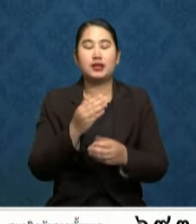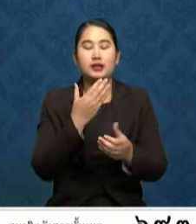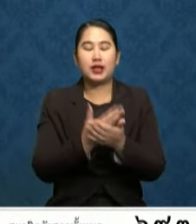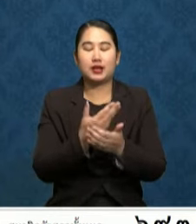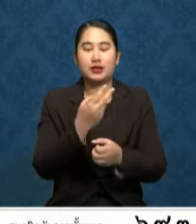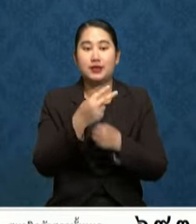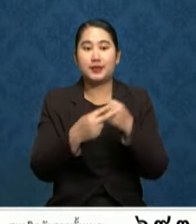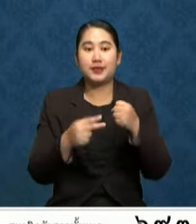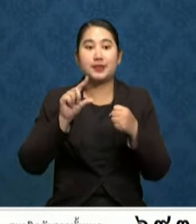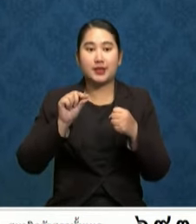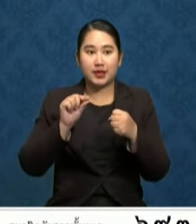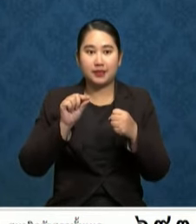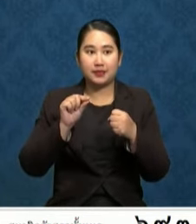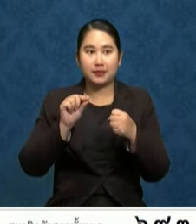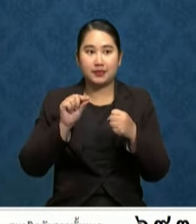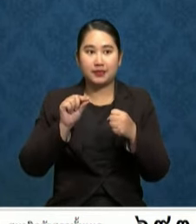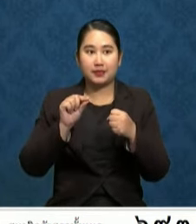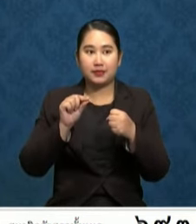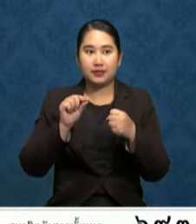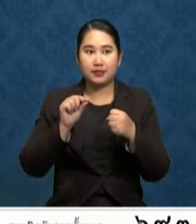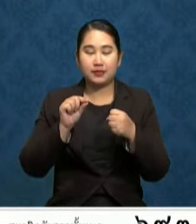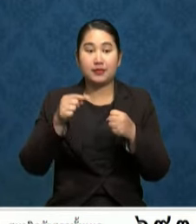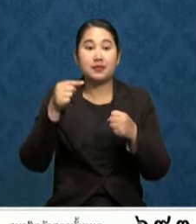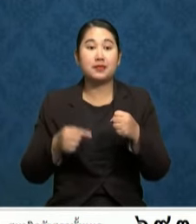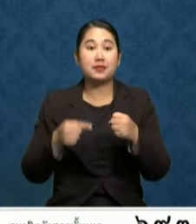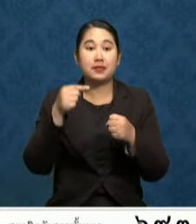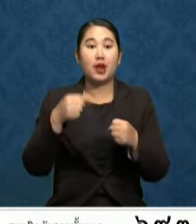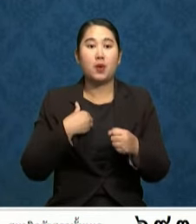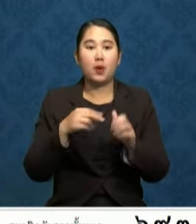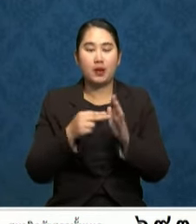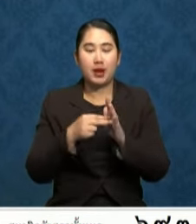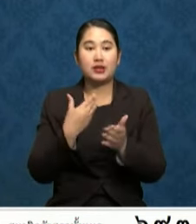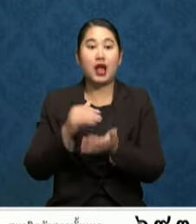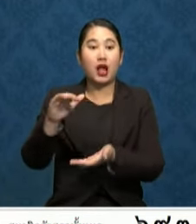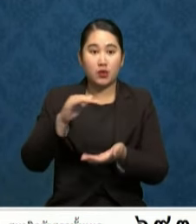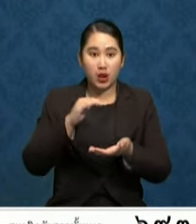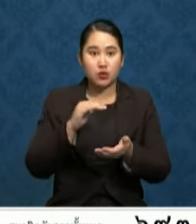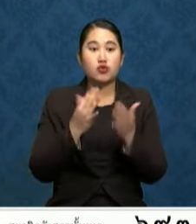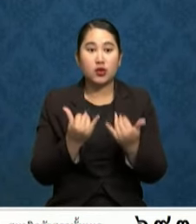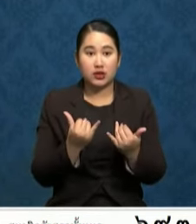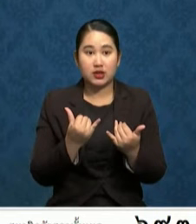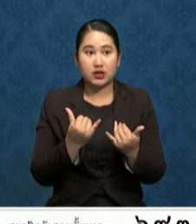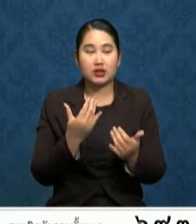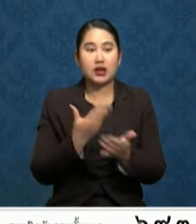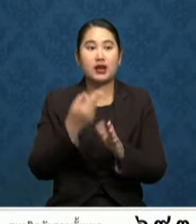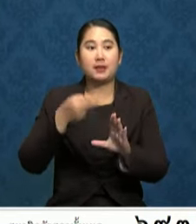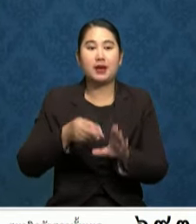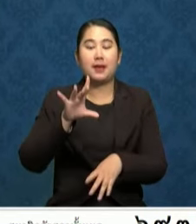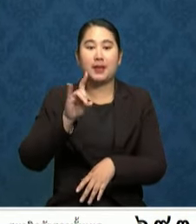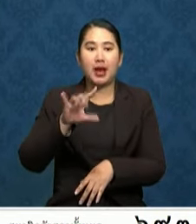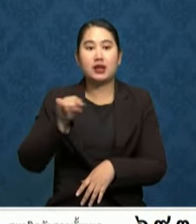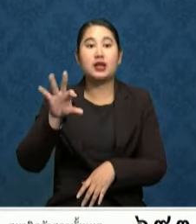ลบต่อ 1บาเรลราคาที่เราต้องนำเข้าน้ำมันตอนนี้ 8590